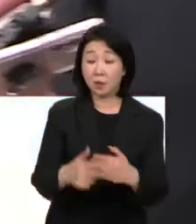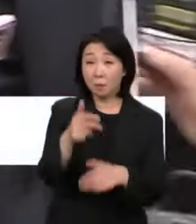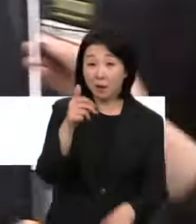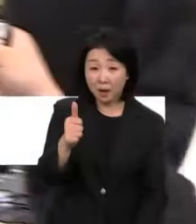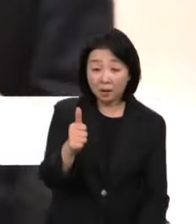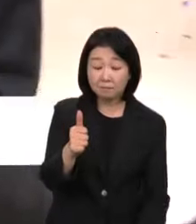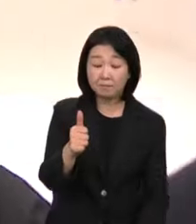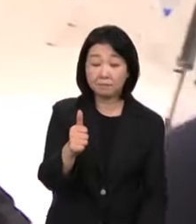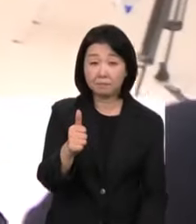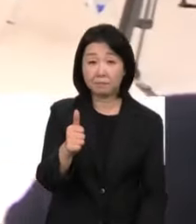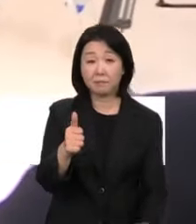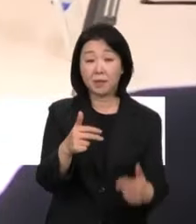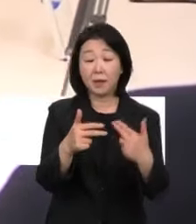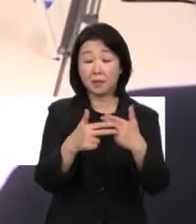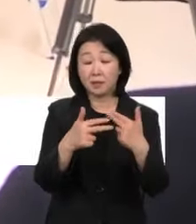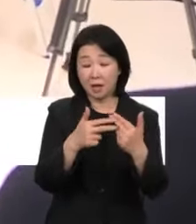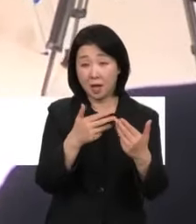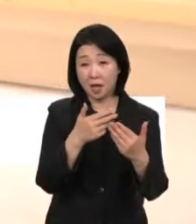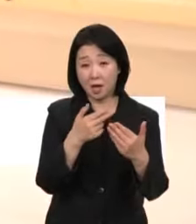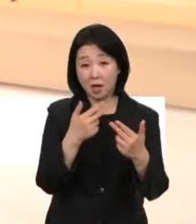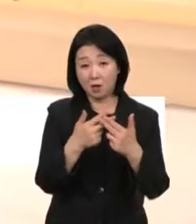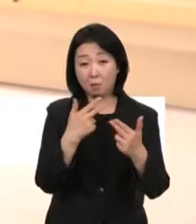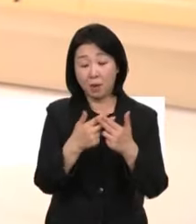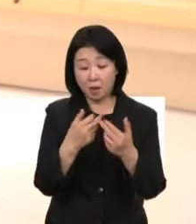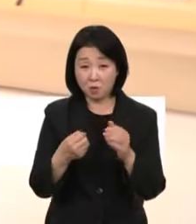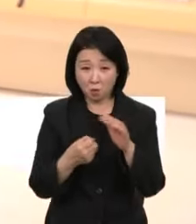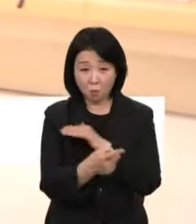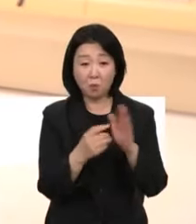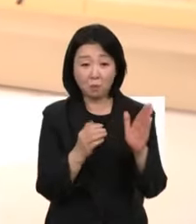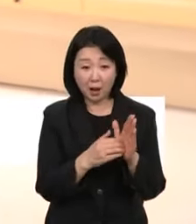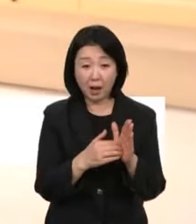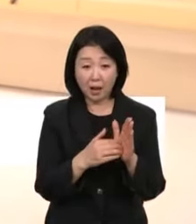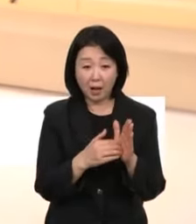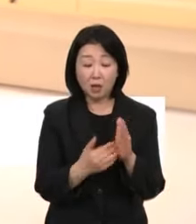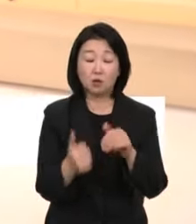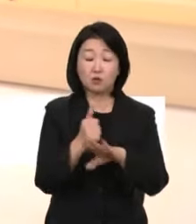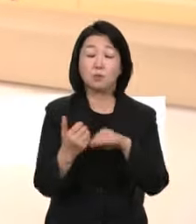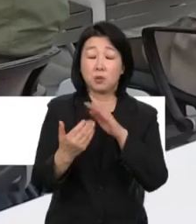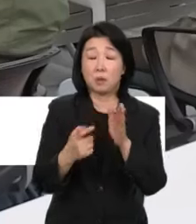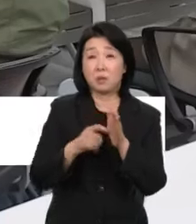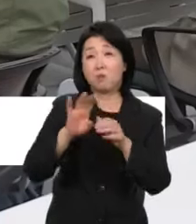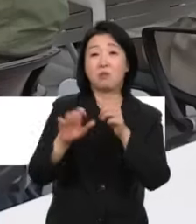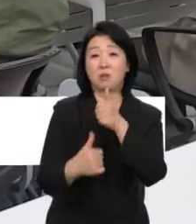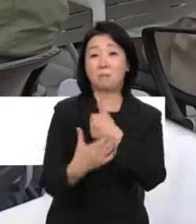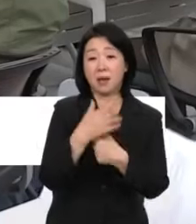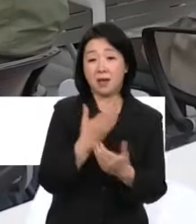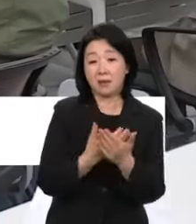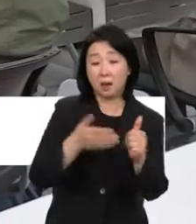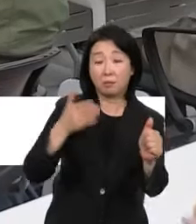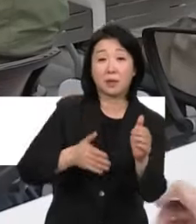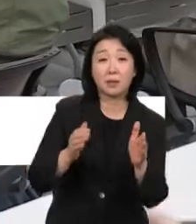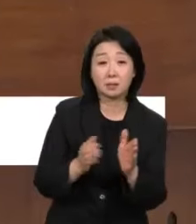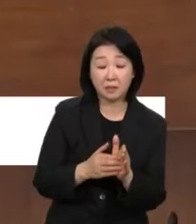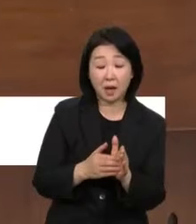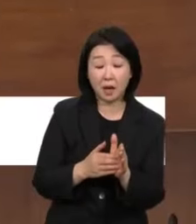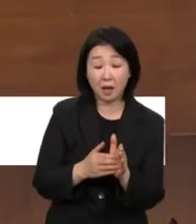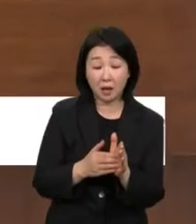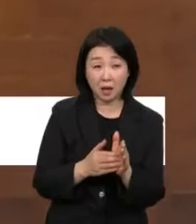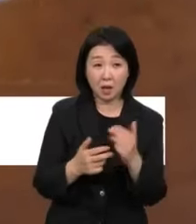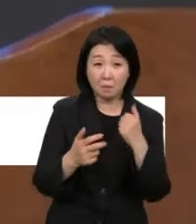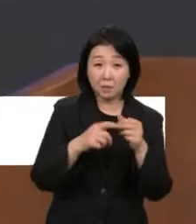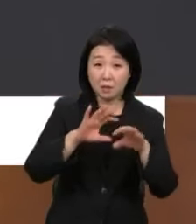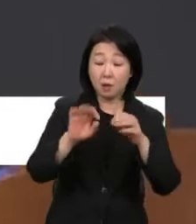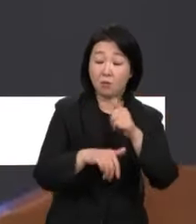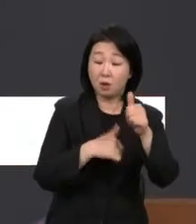보내 취임 전까지 자신이 비대위원장을 맡게 해달라고 요구했습니다. 비대위가 당선인의 뜻과